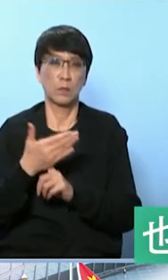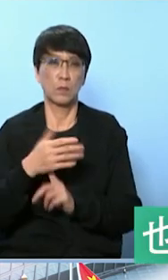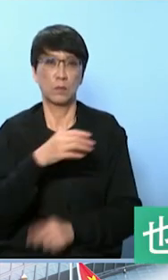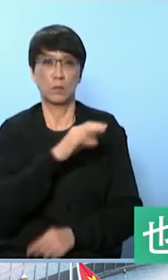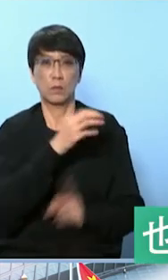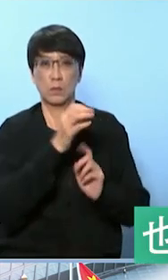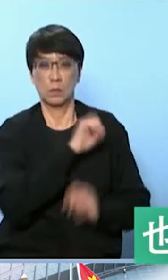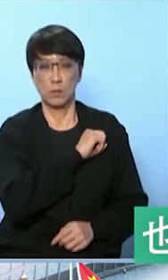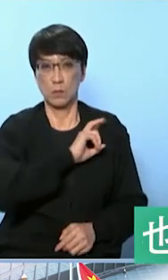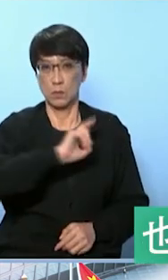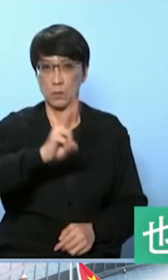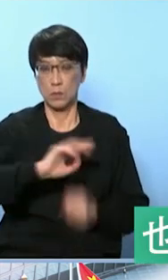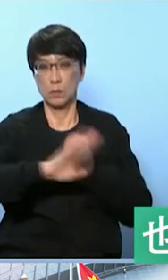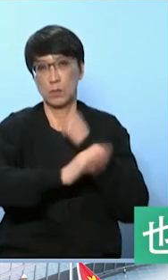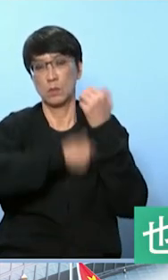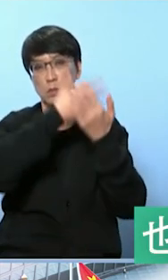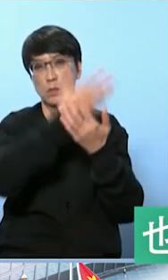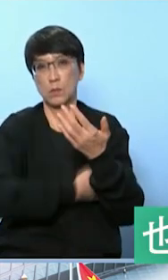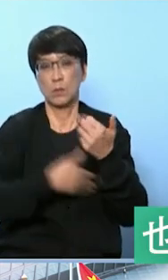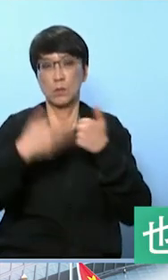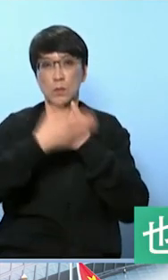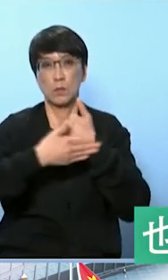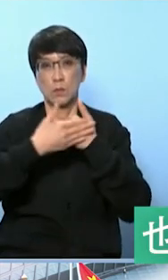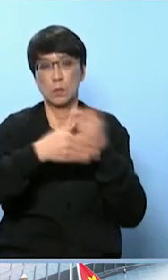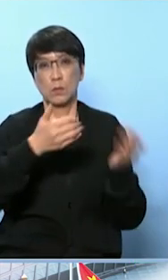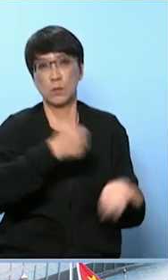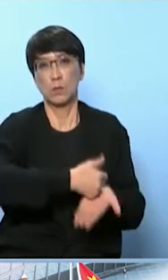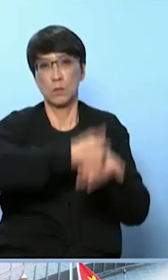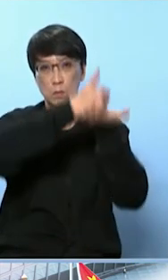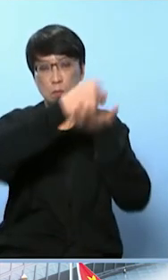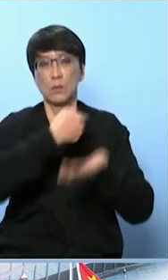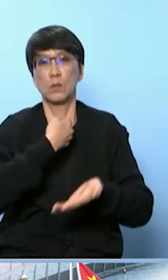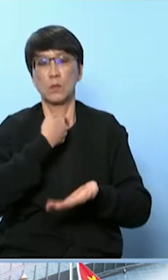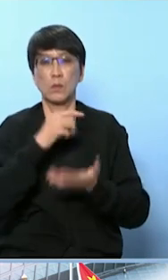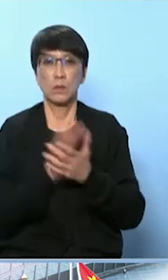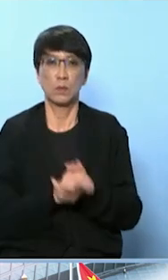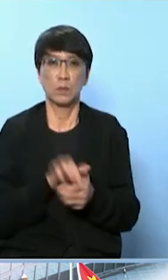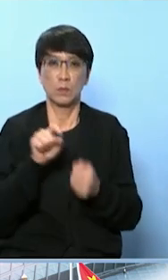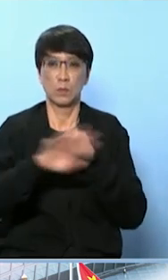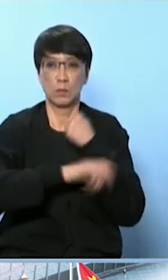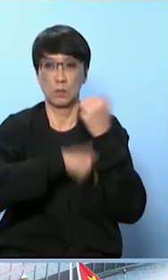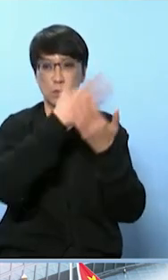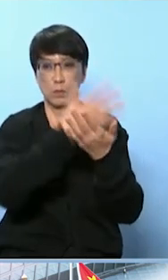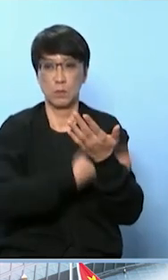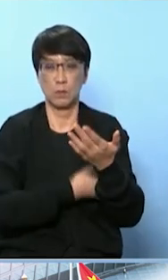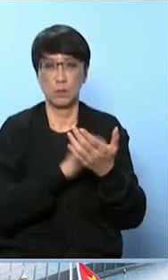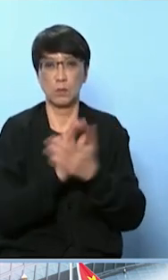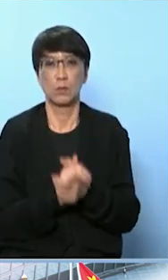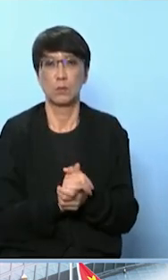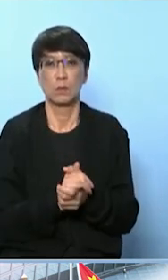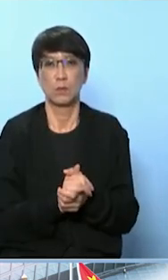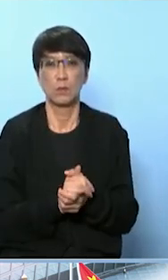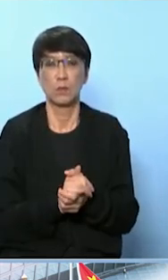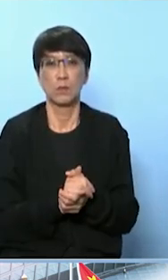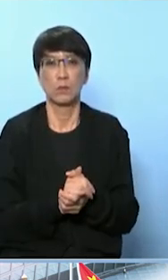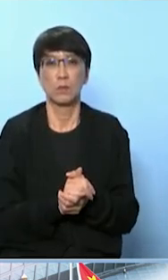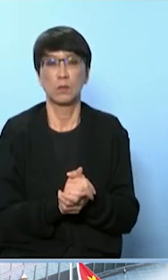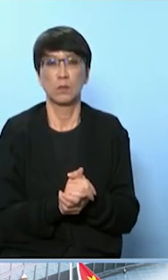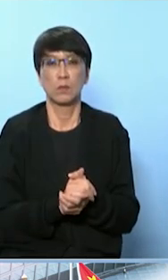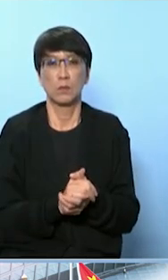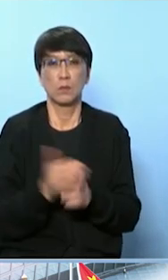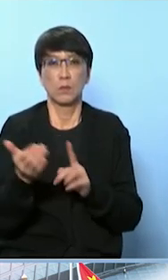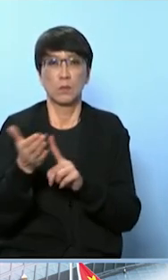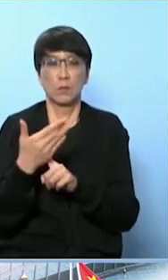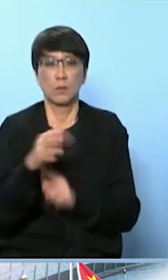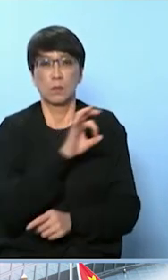應該得到法律保護及市民尊重。《國旗法》《國徽法》與《國旗及國徽條例》以